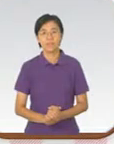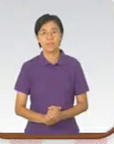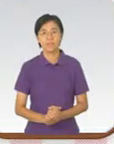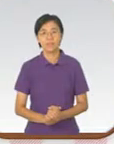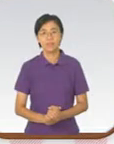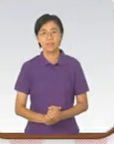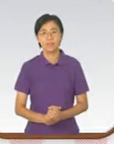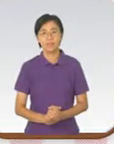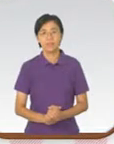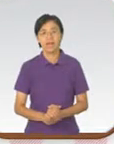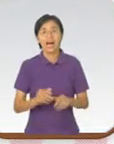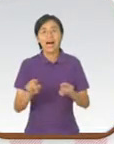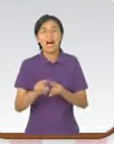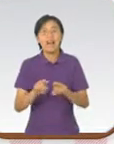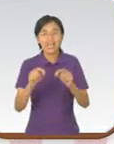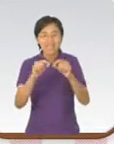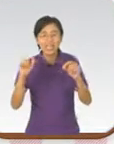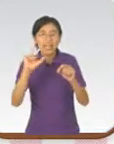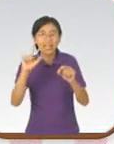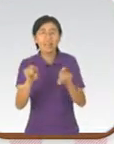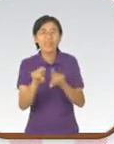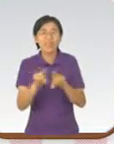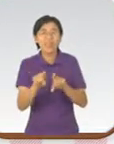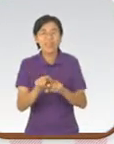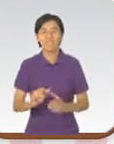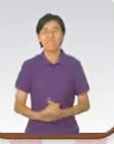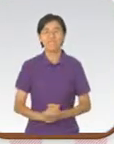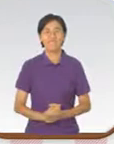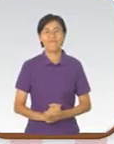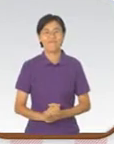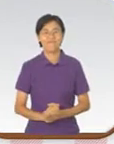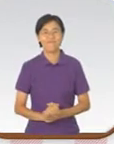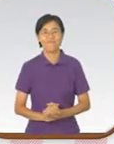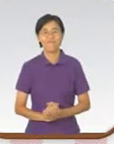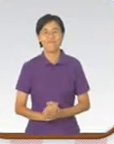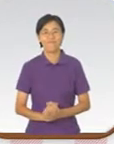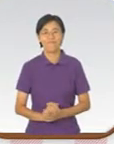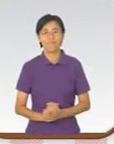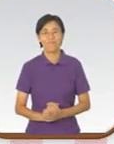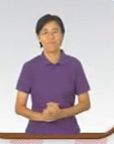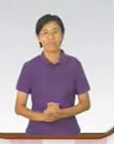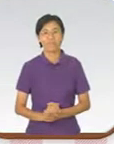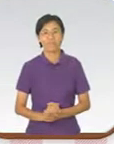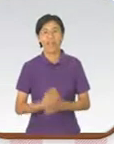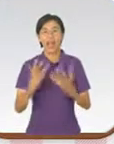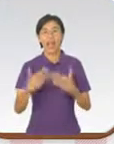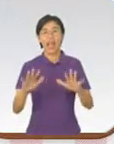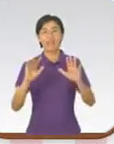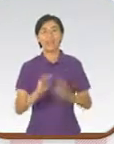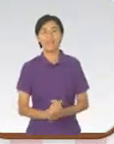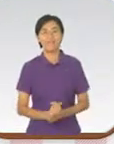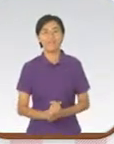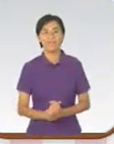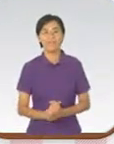เส้นบะหมี่พาดไปพาดมาพาดไปพาดมา ปึ๊บเสร็จเรียบร้อย Yay. จะเป็นม